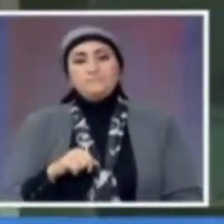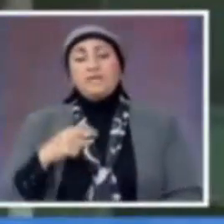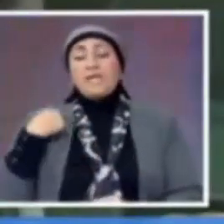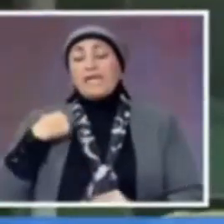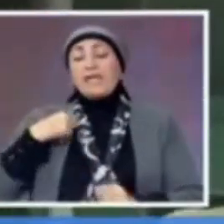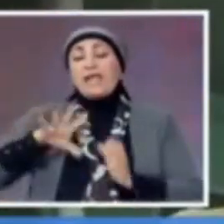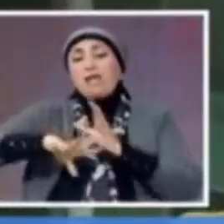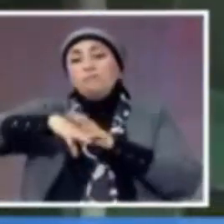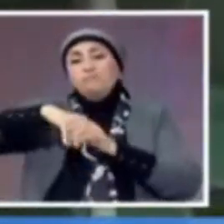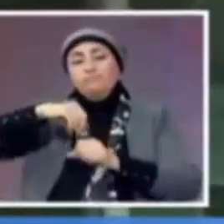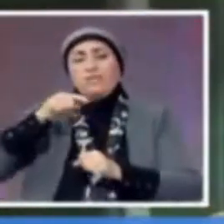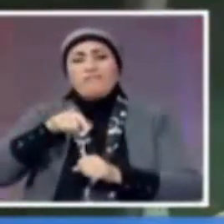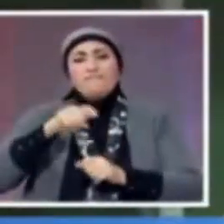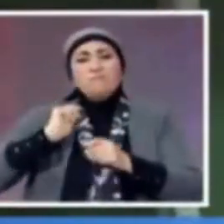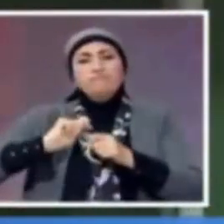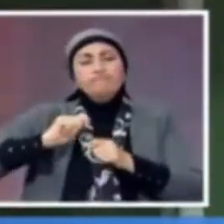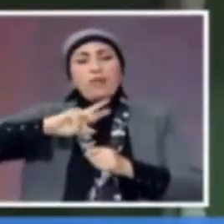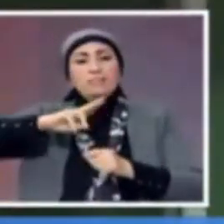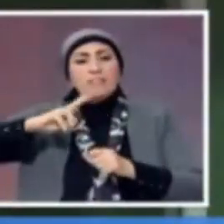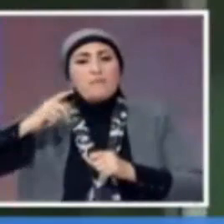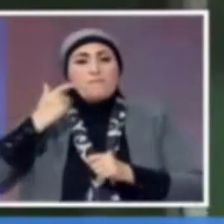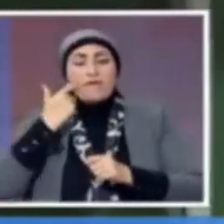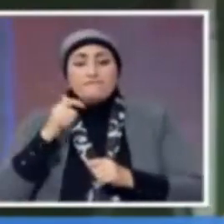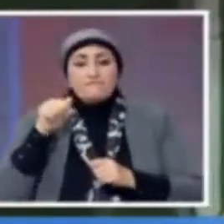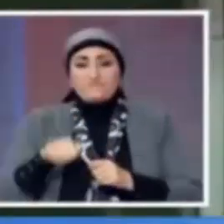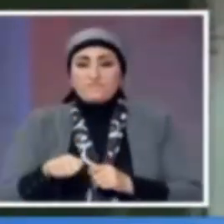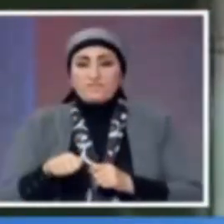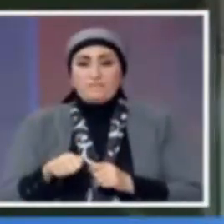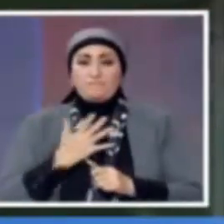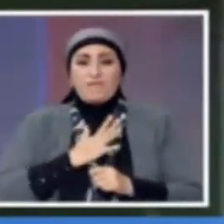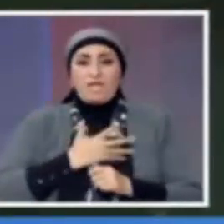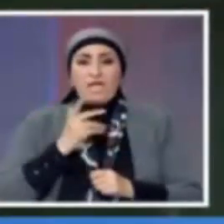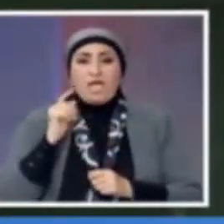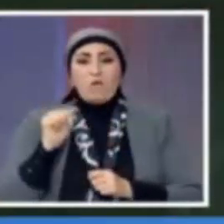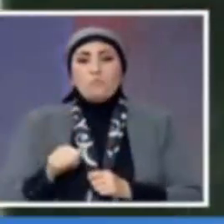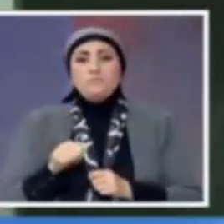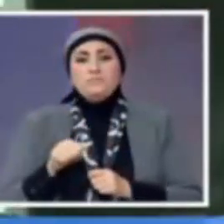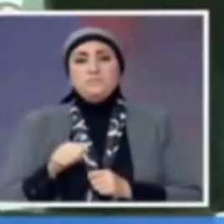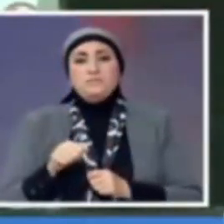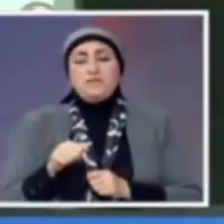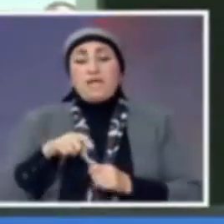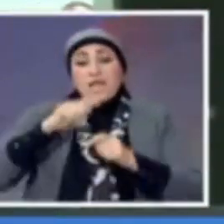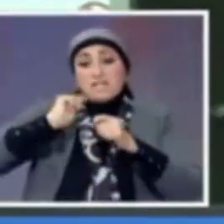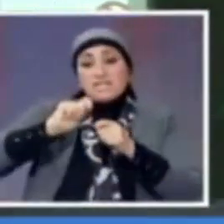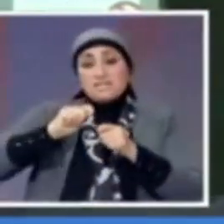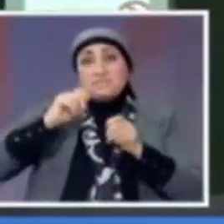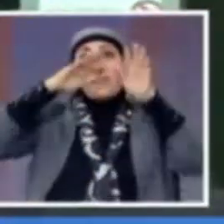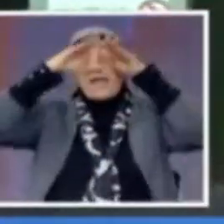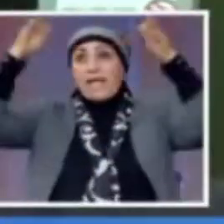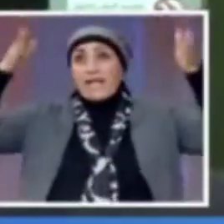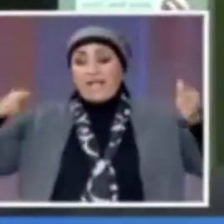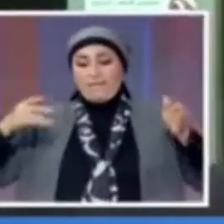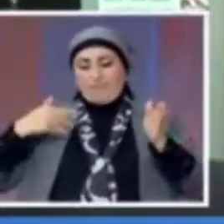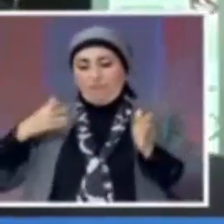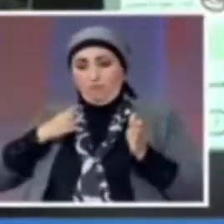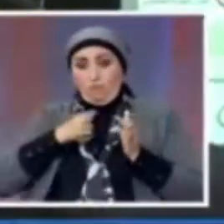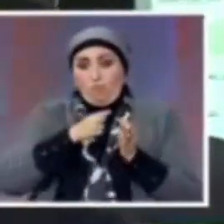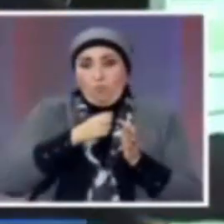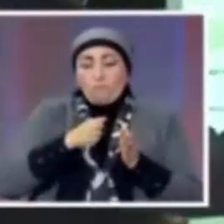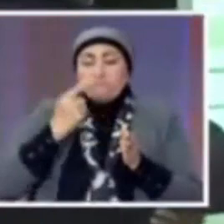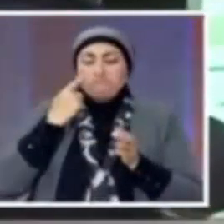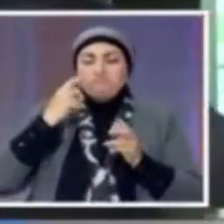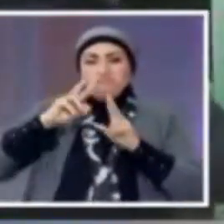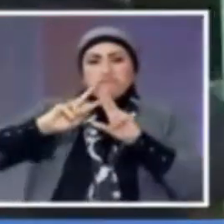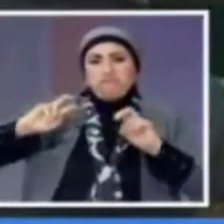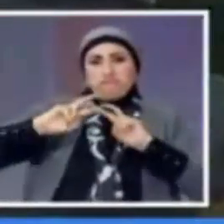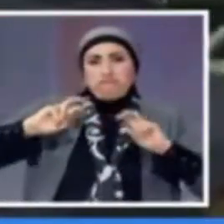الورش الانتاجية عندنا احنا يعني تم التوجيه ليها ان احنا لازم ان احنا نصنع برضو كباين تعقيم،